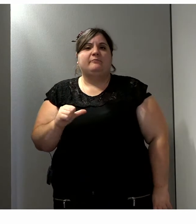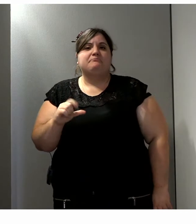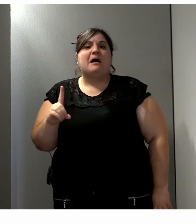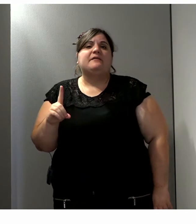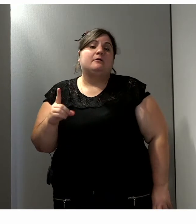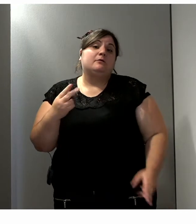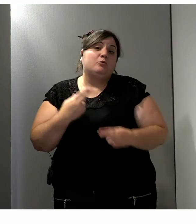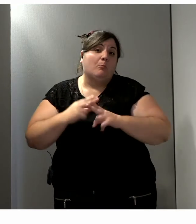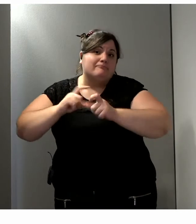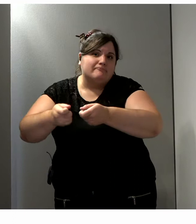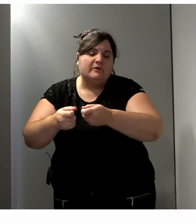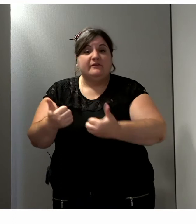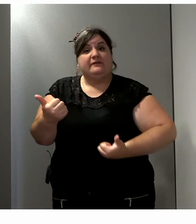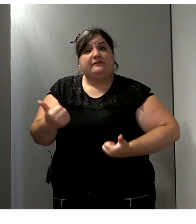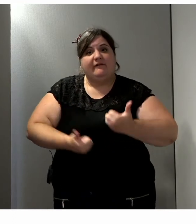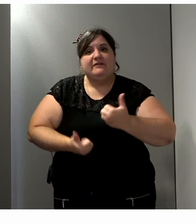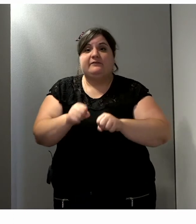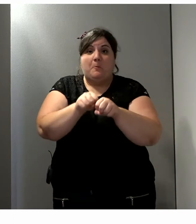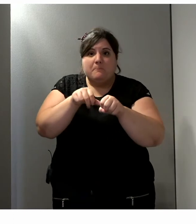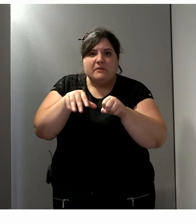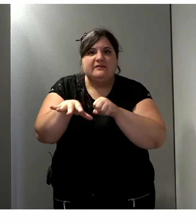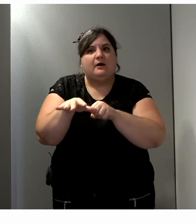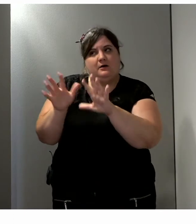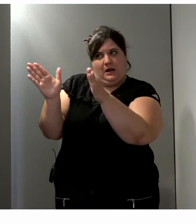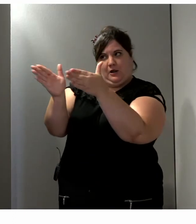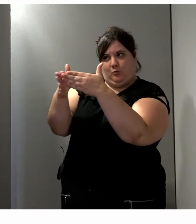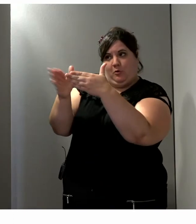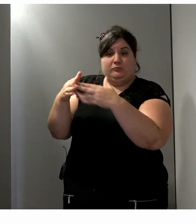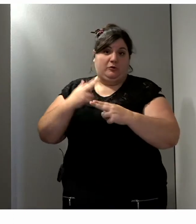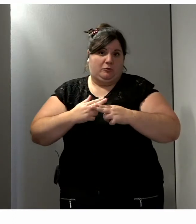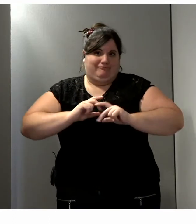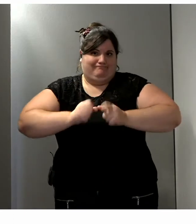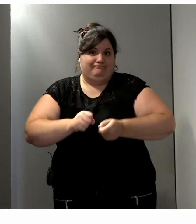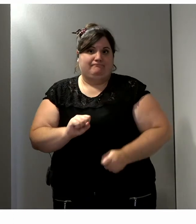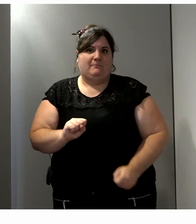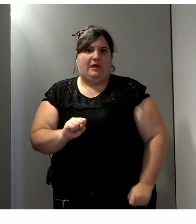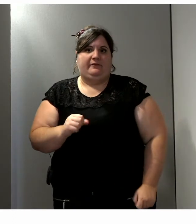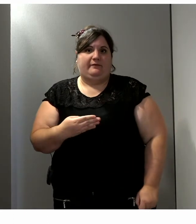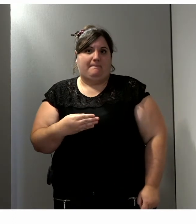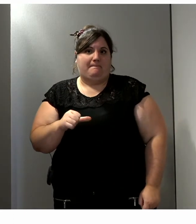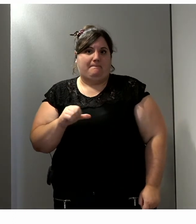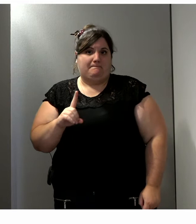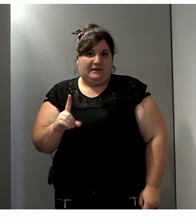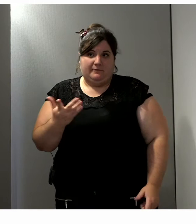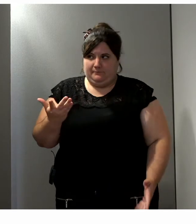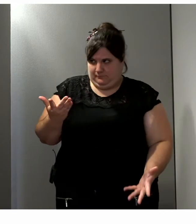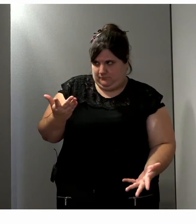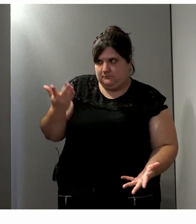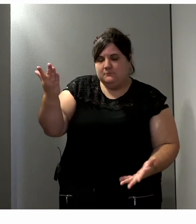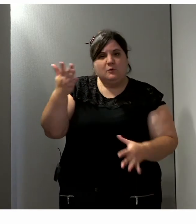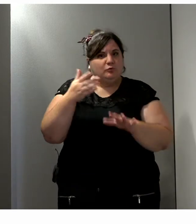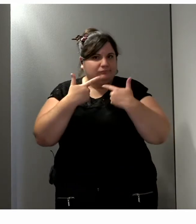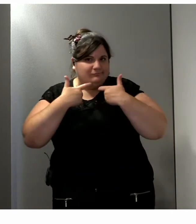demande, puissent offrir aussi une accessibilité dans de bonnes conditions. On est en train de négocier avec